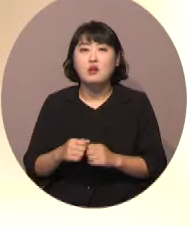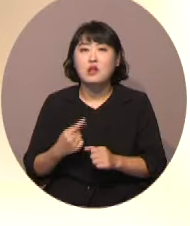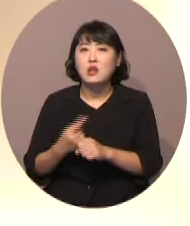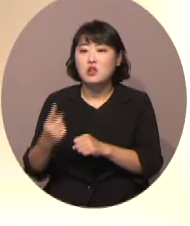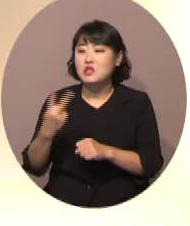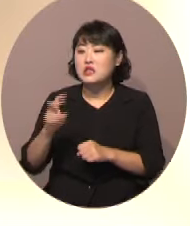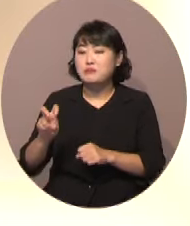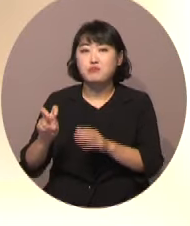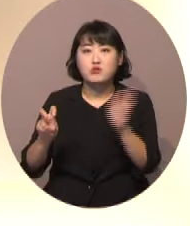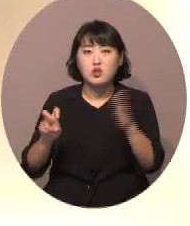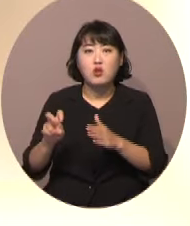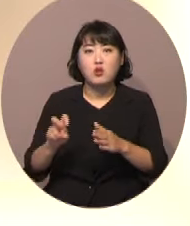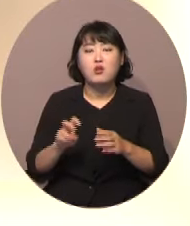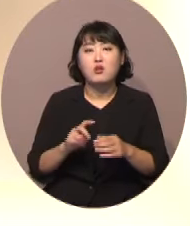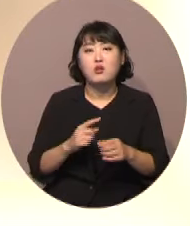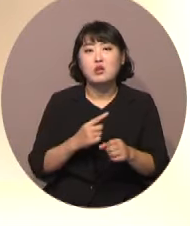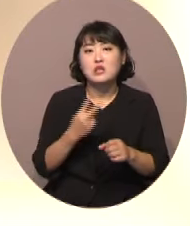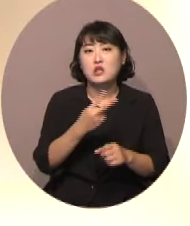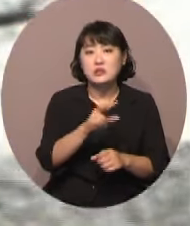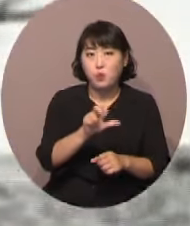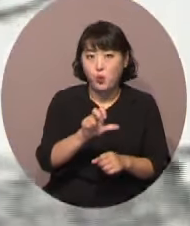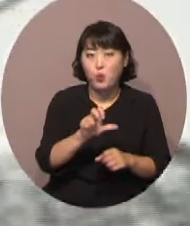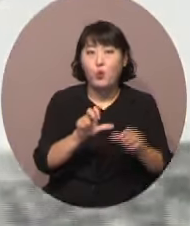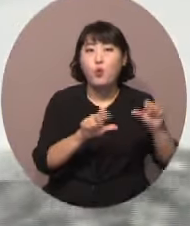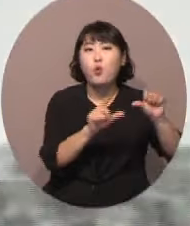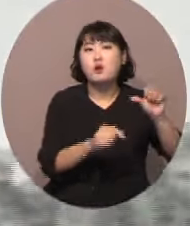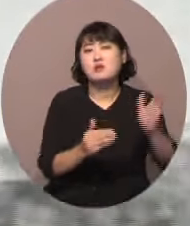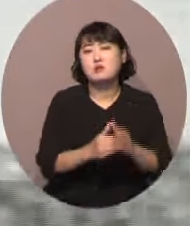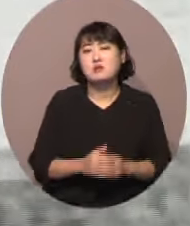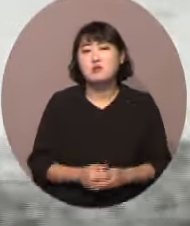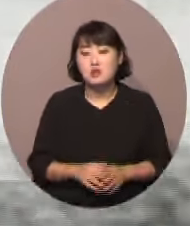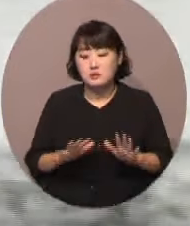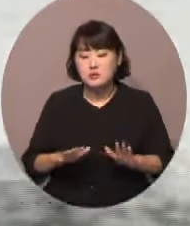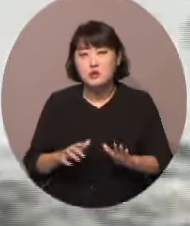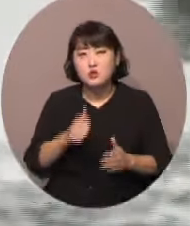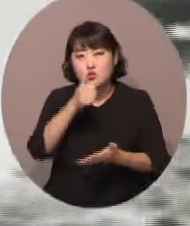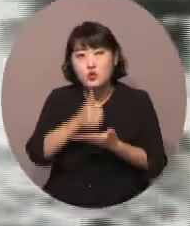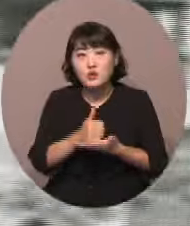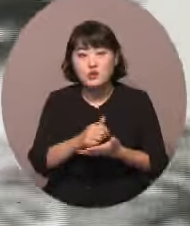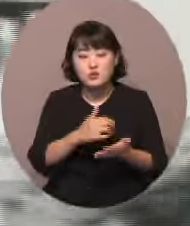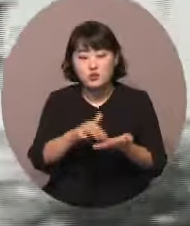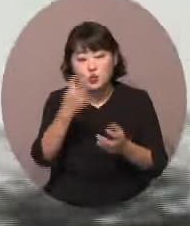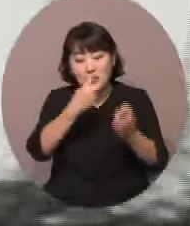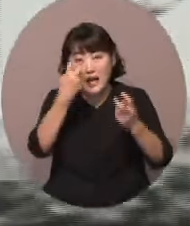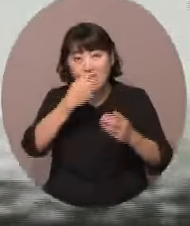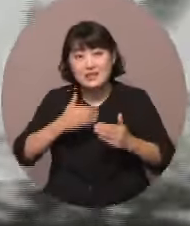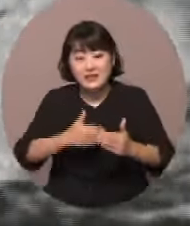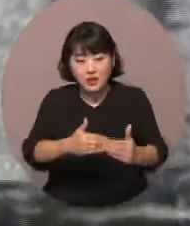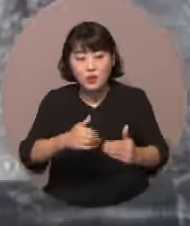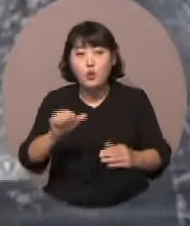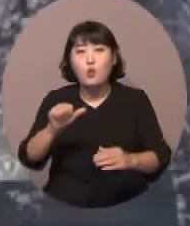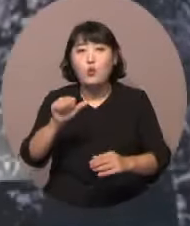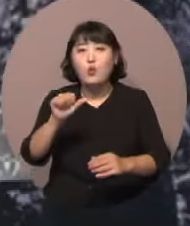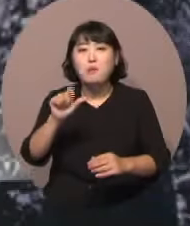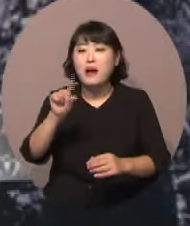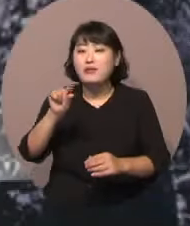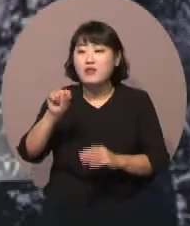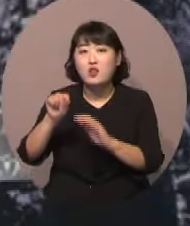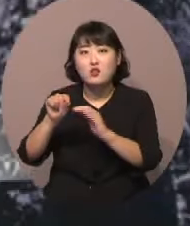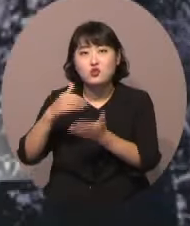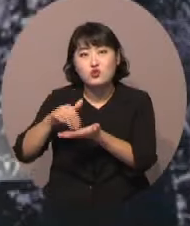5월 종료됩니다. 문제는 현재까지 접수된 부역 혐의 사건 만여 건 중 종결률이 절반에도 못